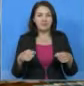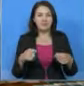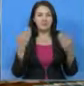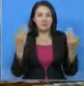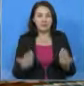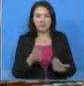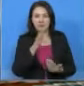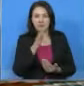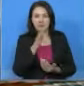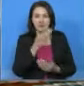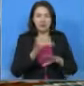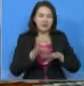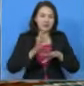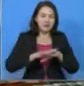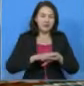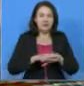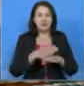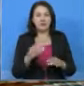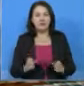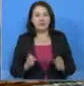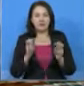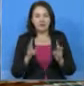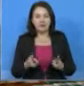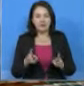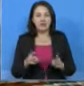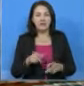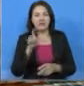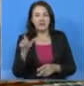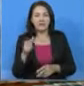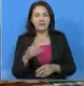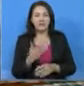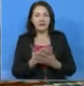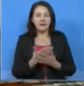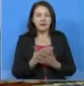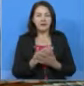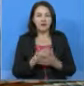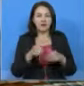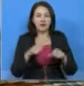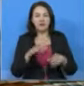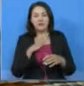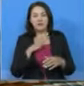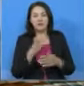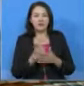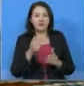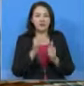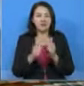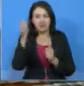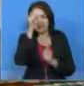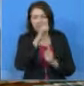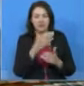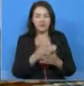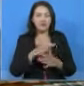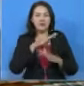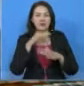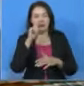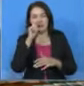бүгінгі уақытта бұл ауыр қылмыс және де адам құқығын бұзу болып саналады. Жыл сайын мыңдаған